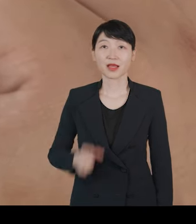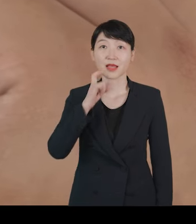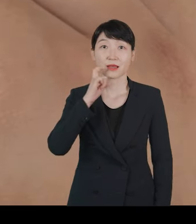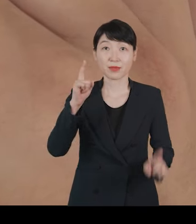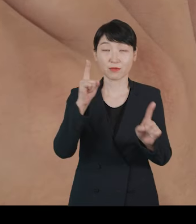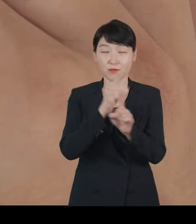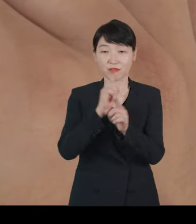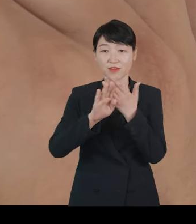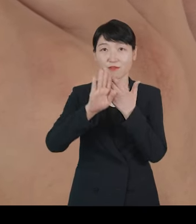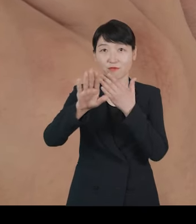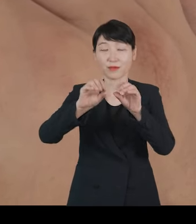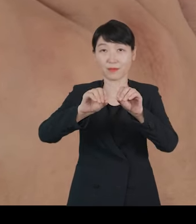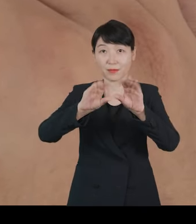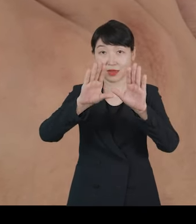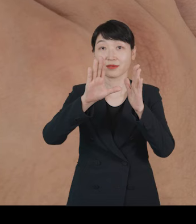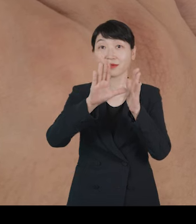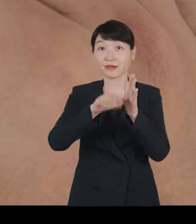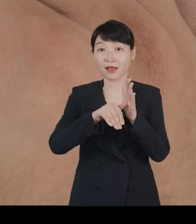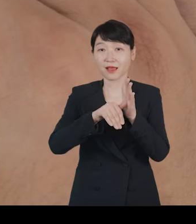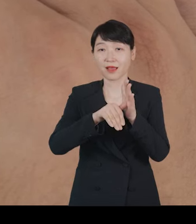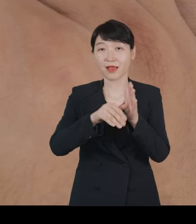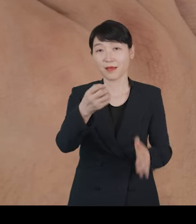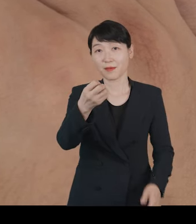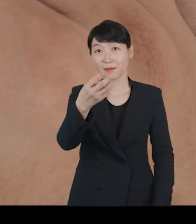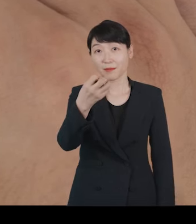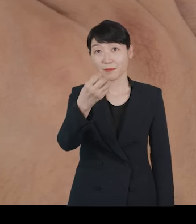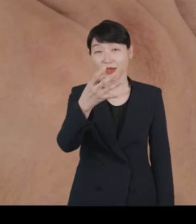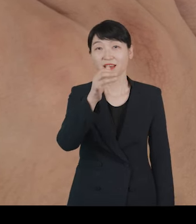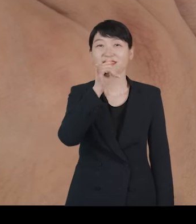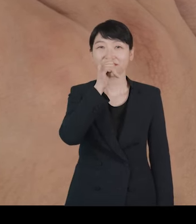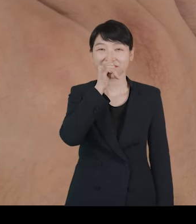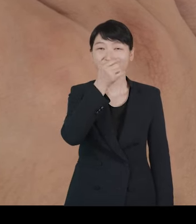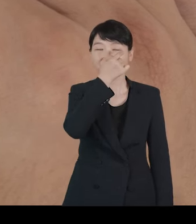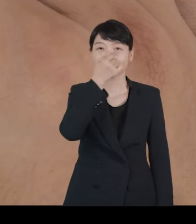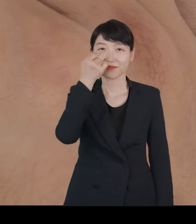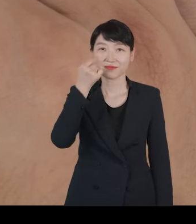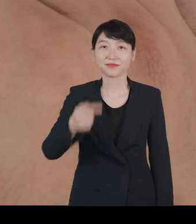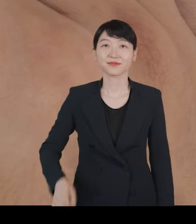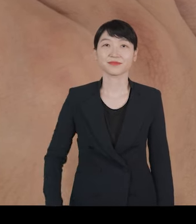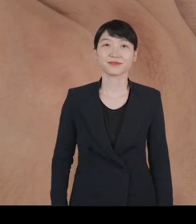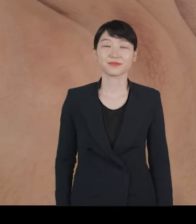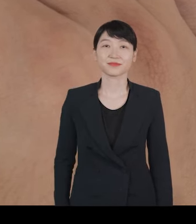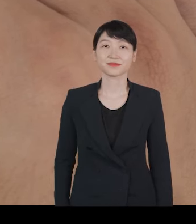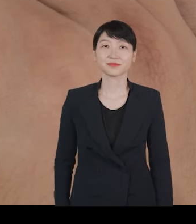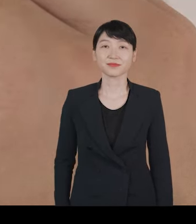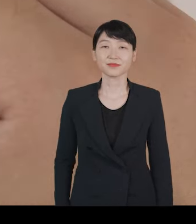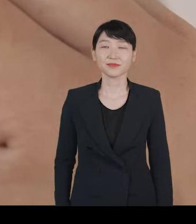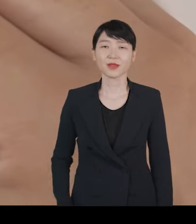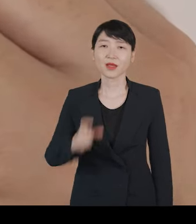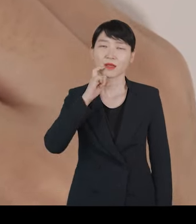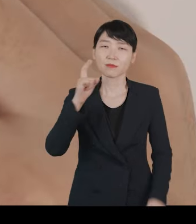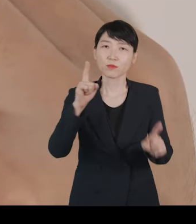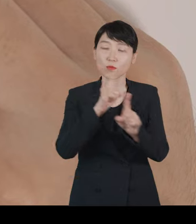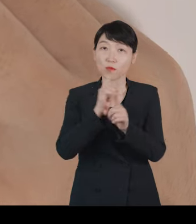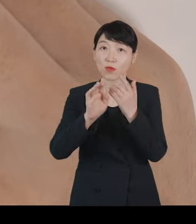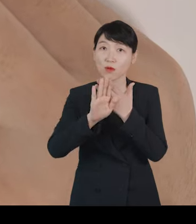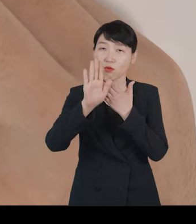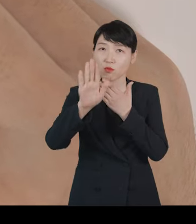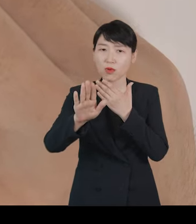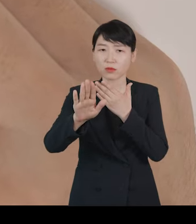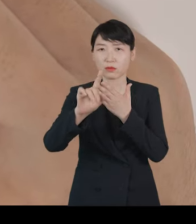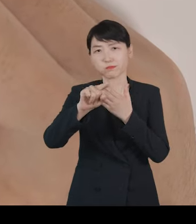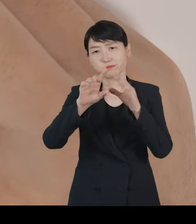배터리 장착 후 장치의 전원을 켜면 LED 등이 켜지는 걸 확인하실 수 있습니다. 배터리를